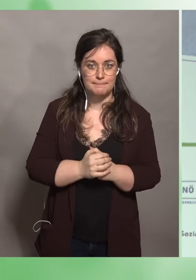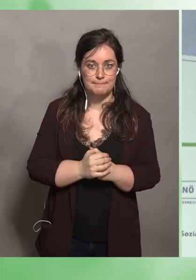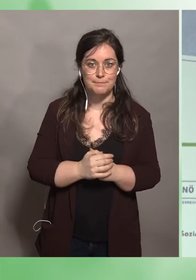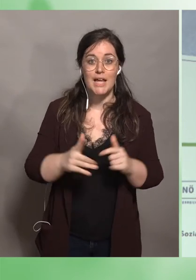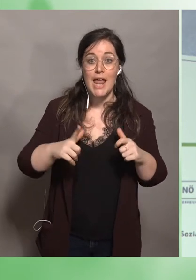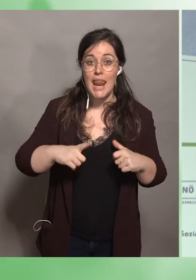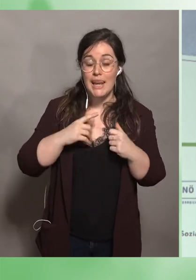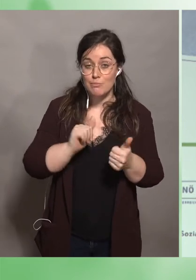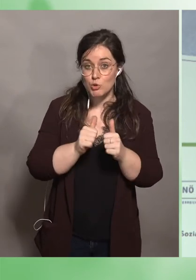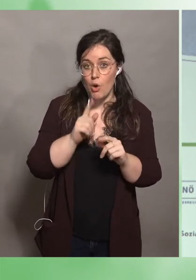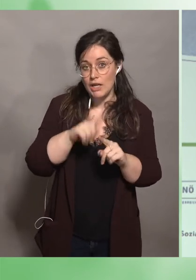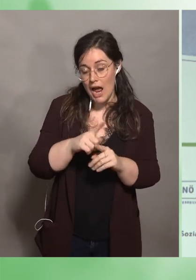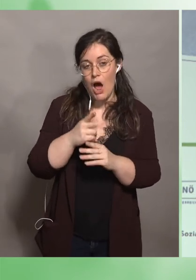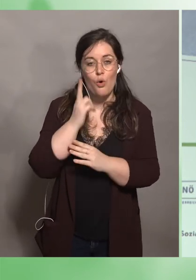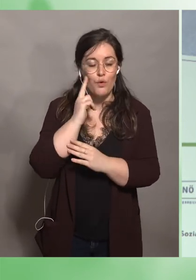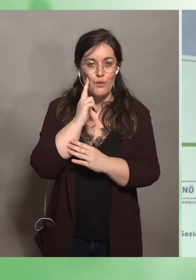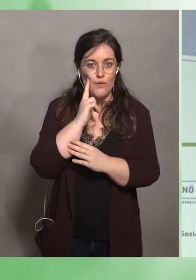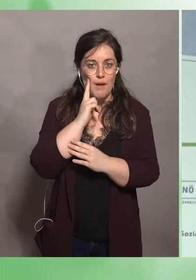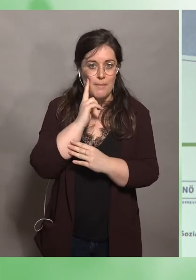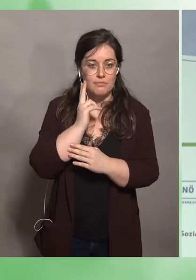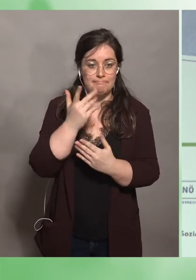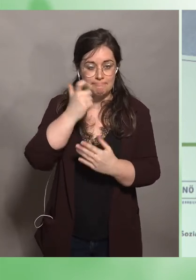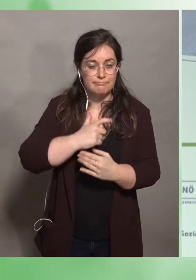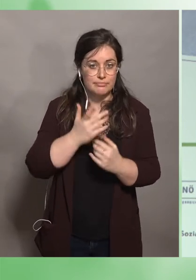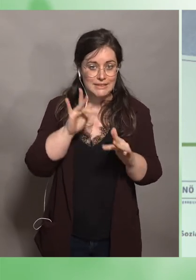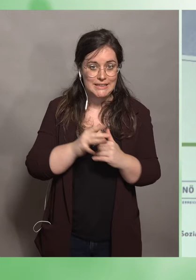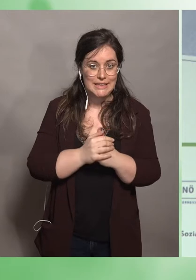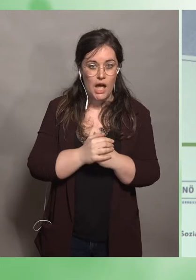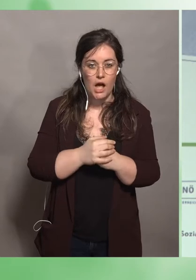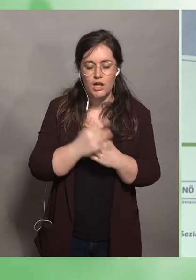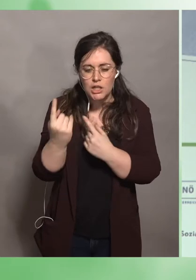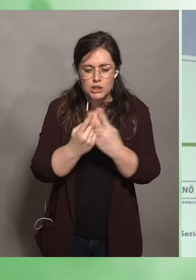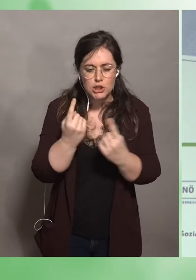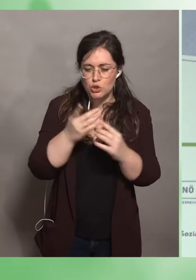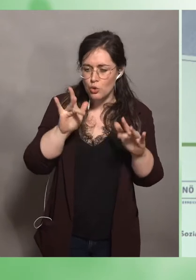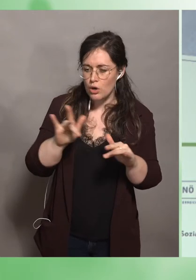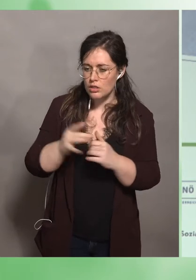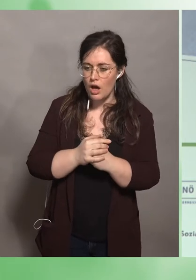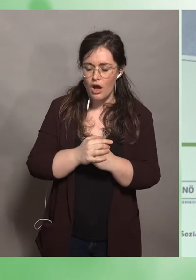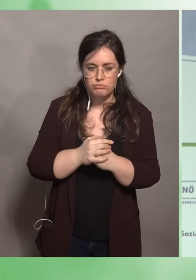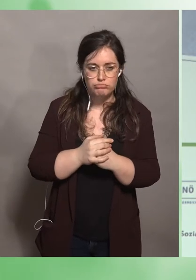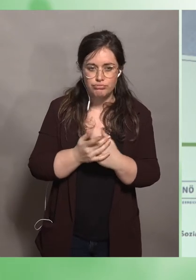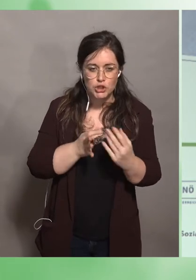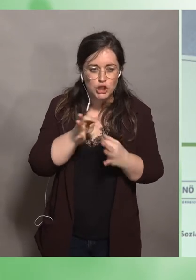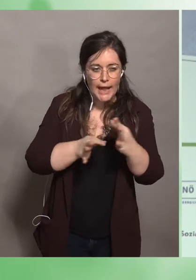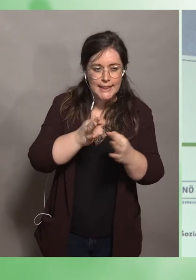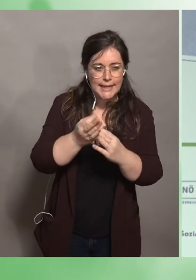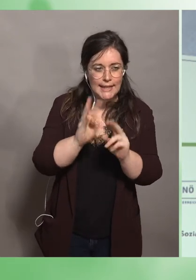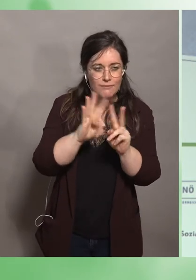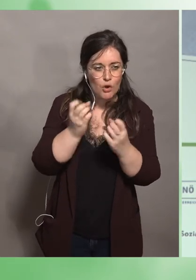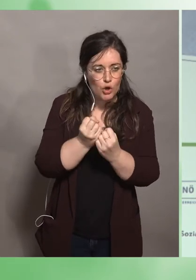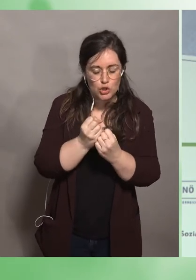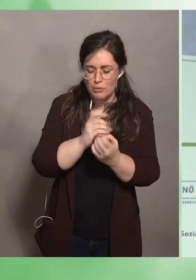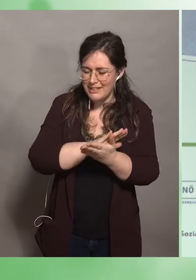aber auch als Unternehmer kommen Situationen auf, mit denen Sie nicht einmal in den wildesten Strategie-Workshops sich überlegen, dass Sie jemals